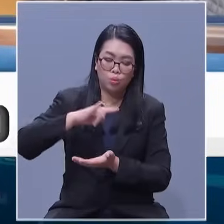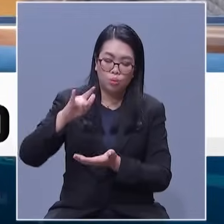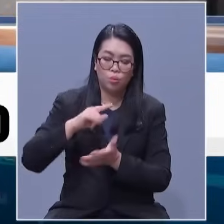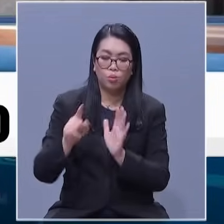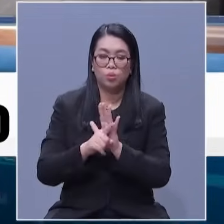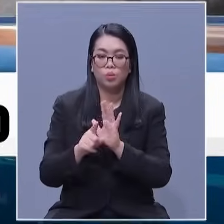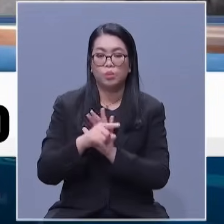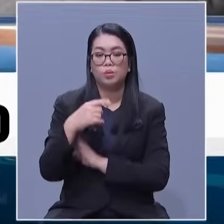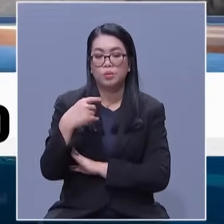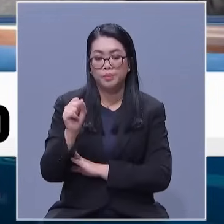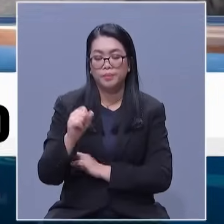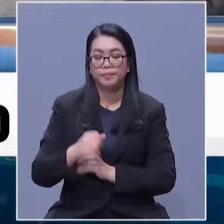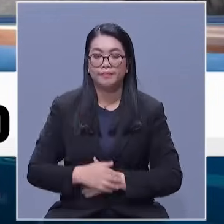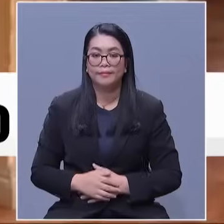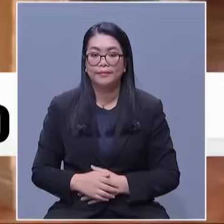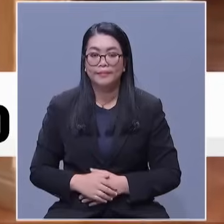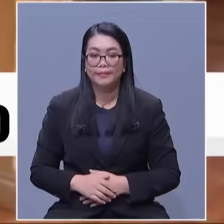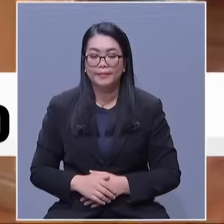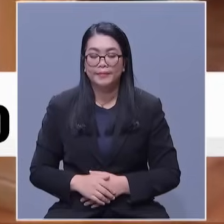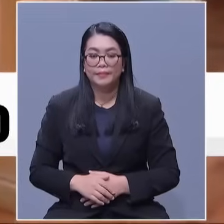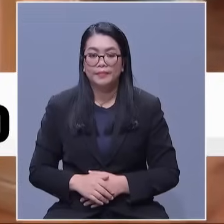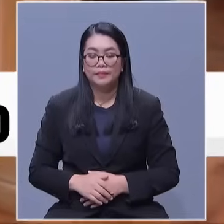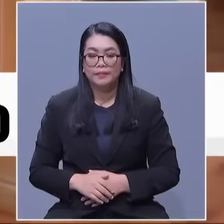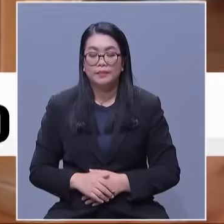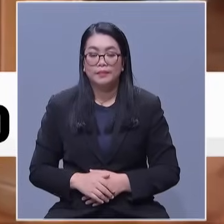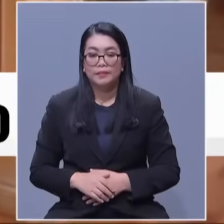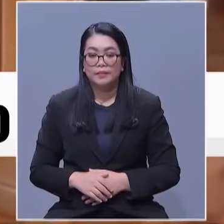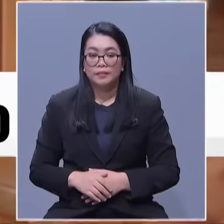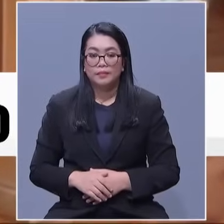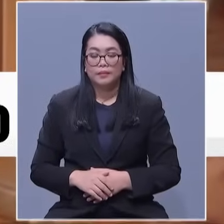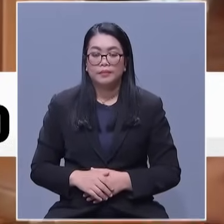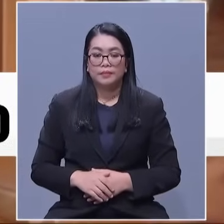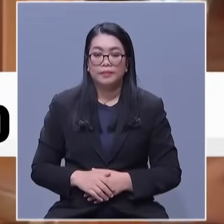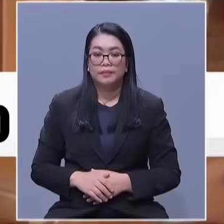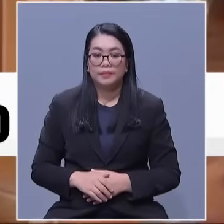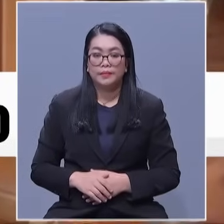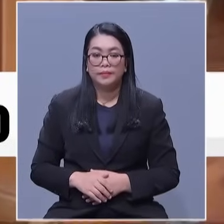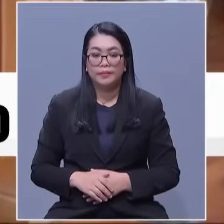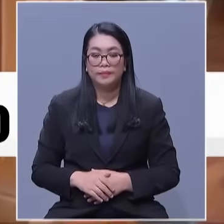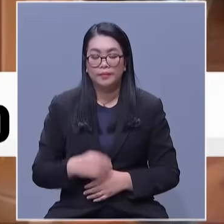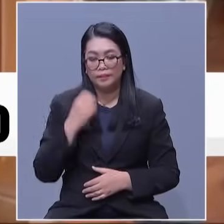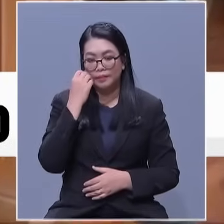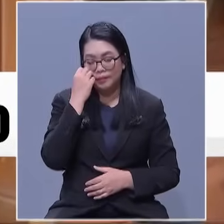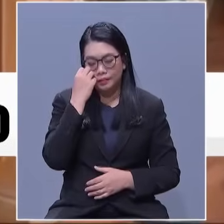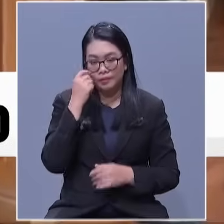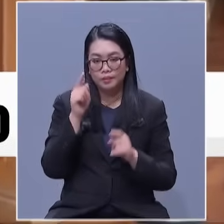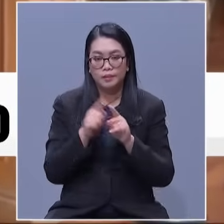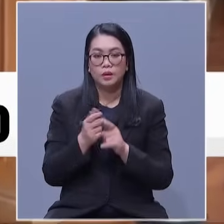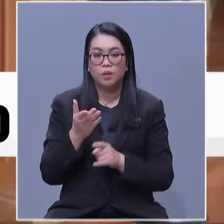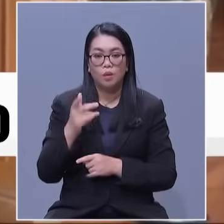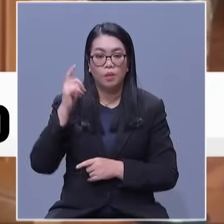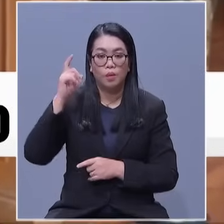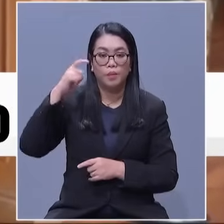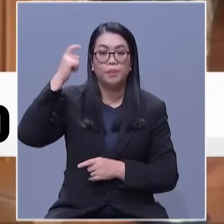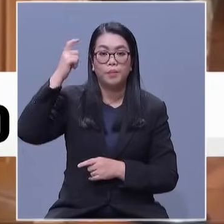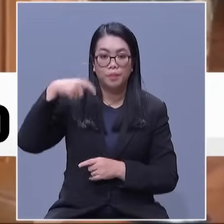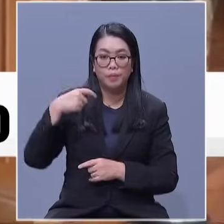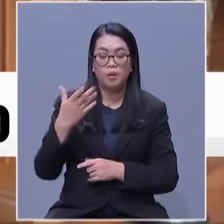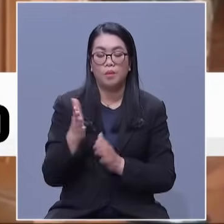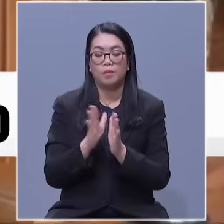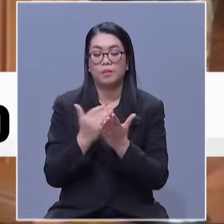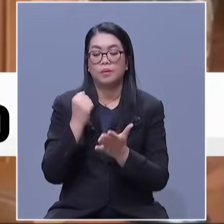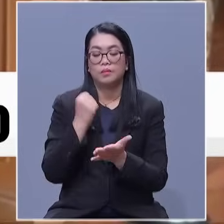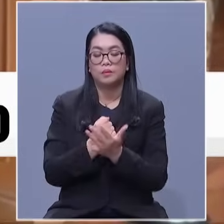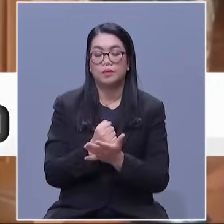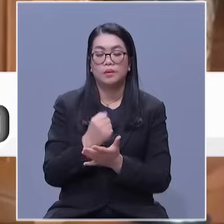ค่ะ ถ้าเพิ่มเมียนมานี่ก็ไม่คิดว่าต้องขอฟรีวีซ่านะคะขอแค่ทำวีซ่า on arrival นะ